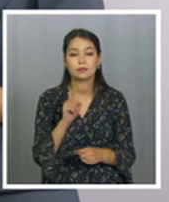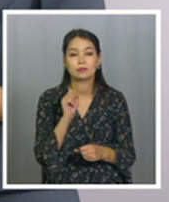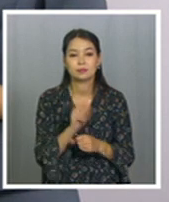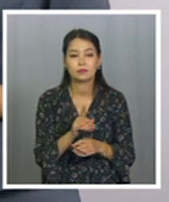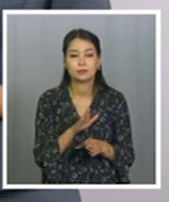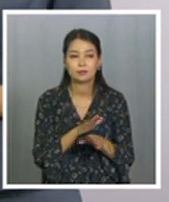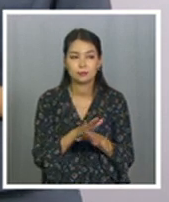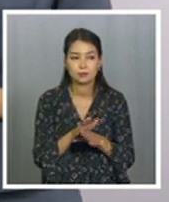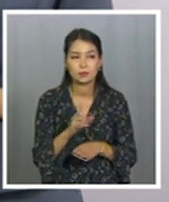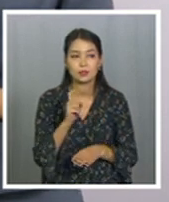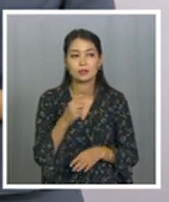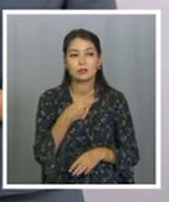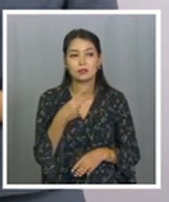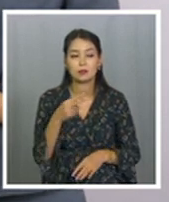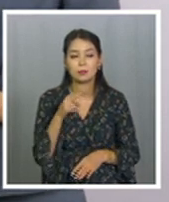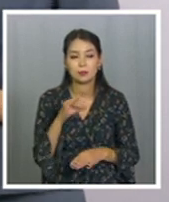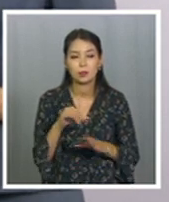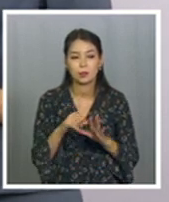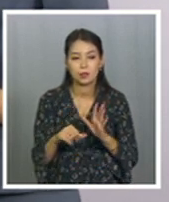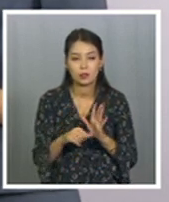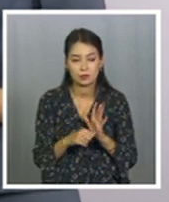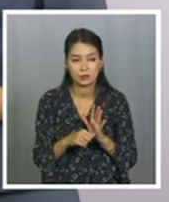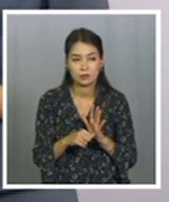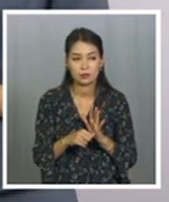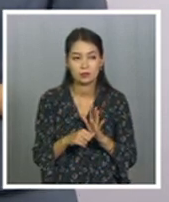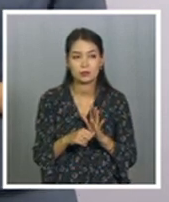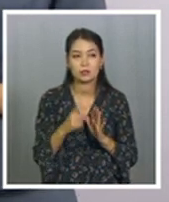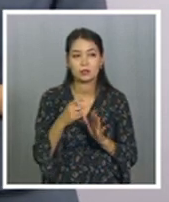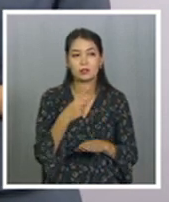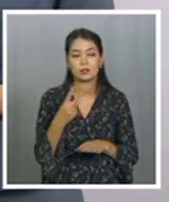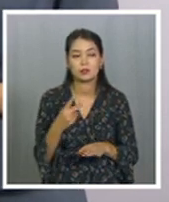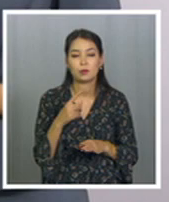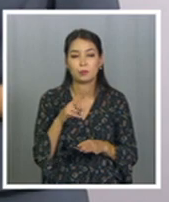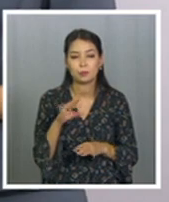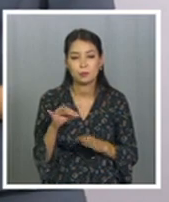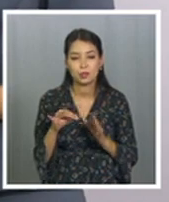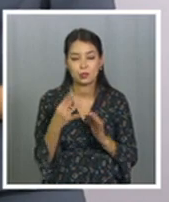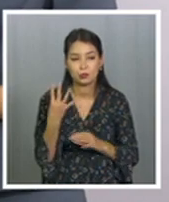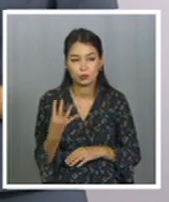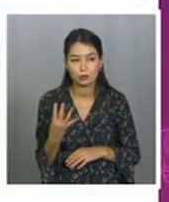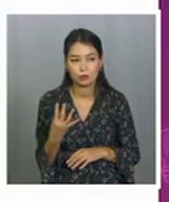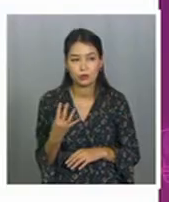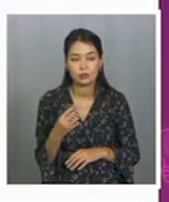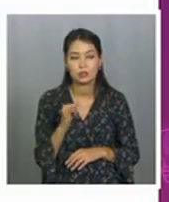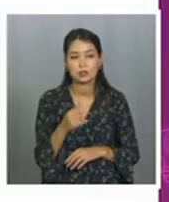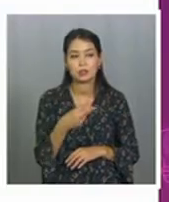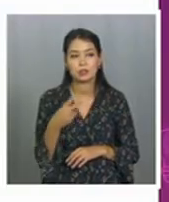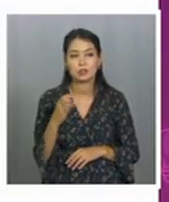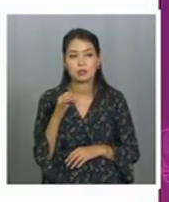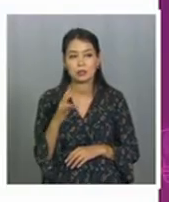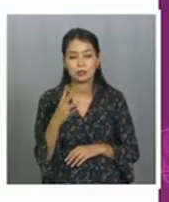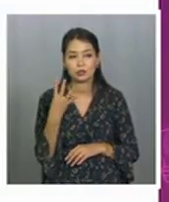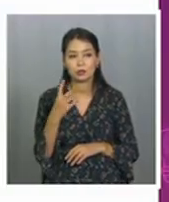орындайық. X тең пи бөлу 16, X тең пи бөлу 4, Y тең синус